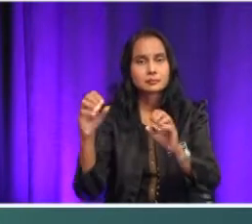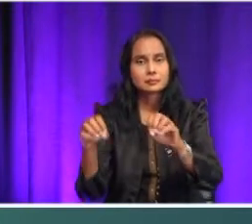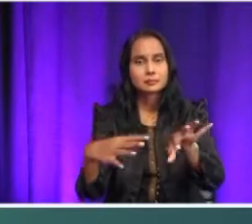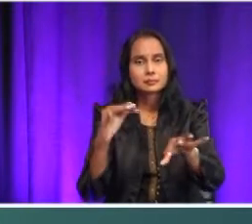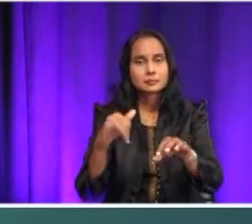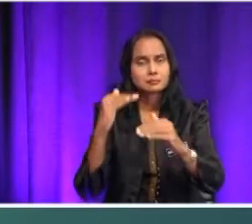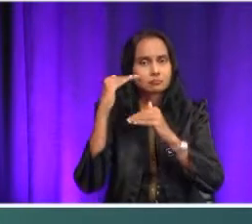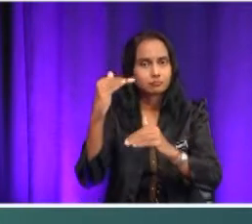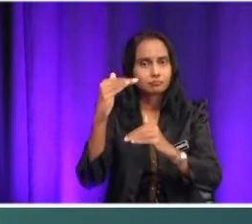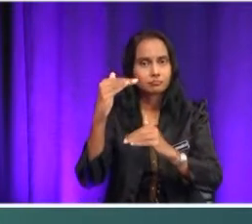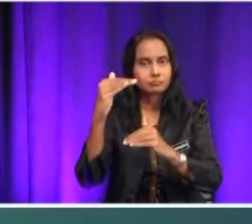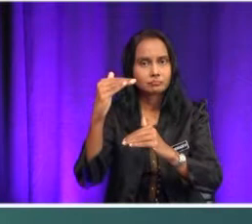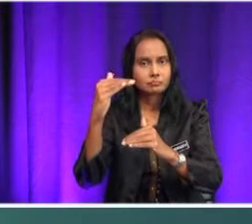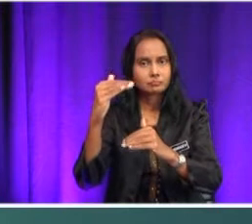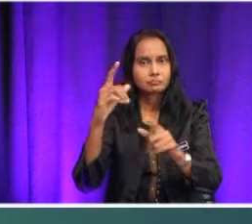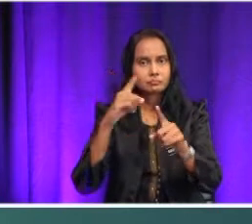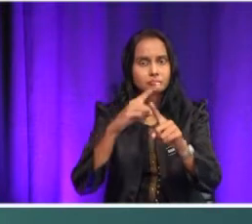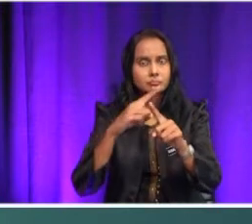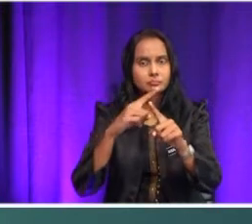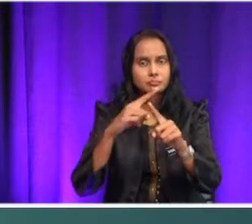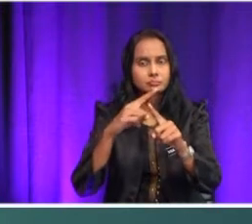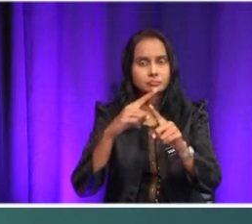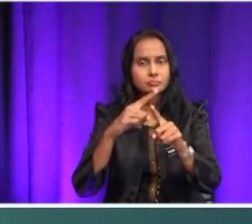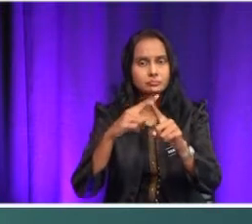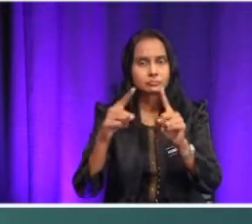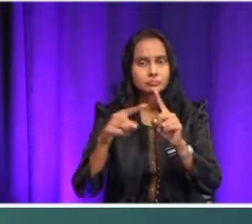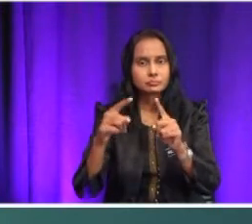maksimal tapi dalam jangka pendek